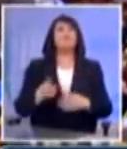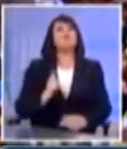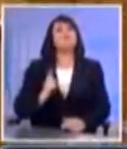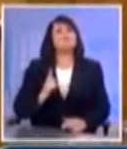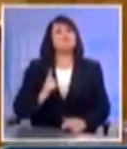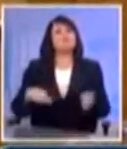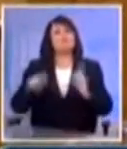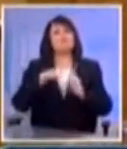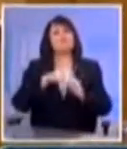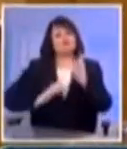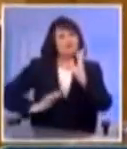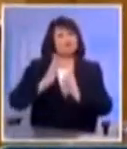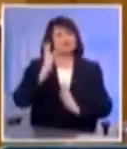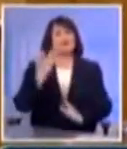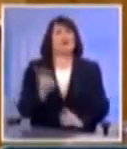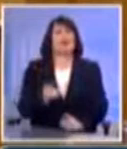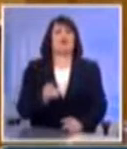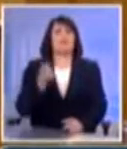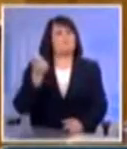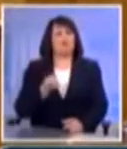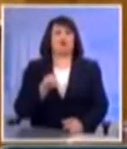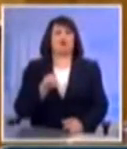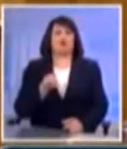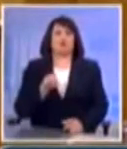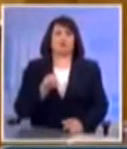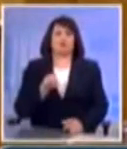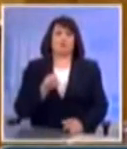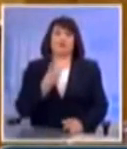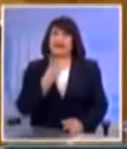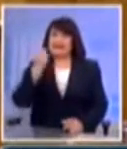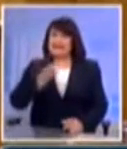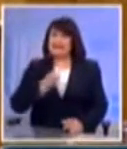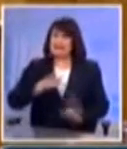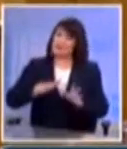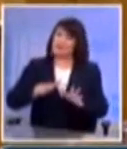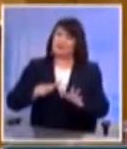αναμένουμε θετικούς ρυθμούς ανάπτυξης που θα προσεγγίσουν το 3%.